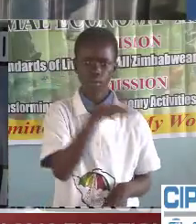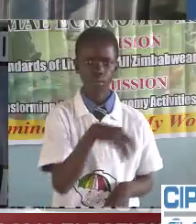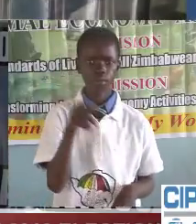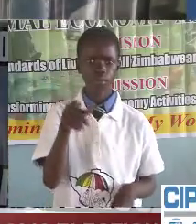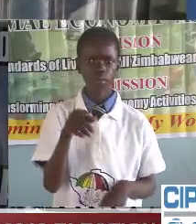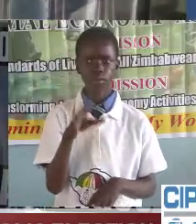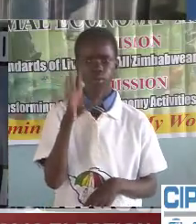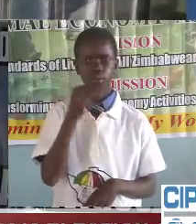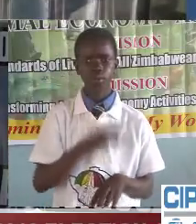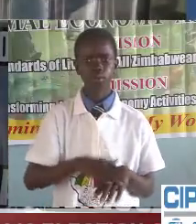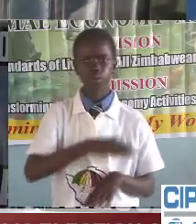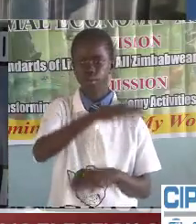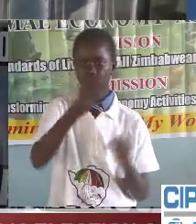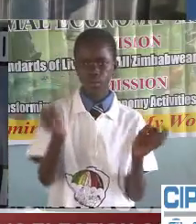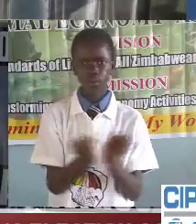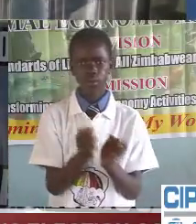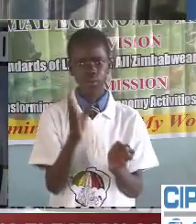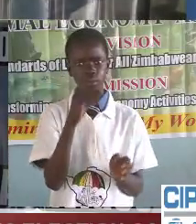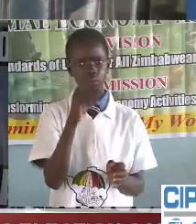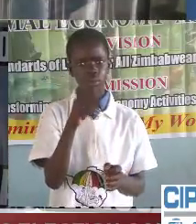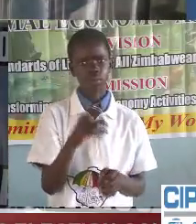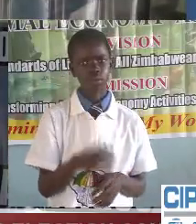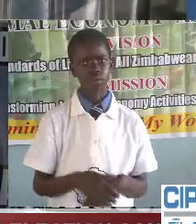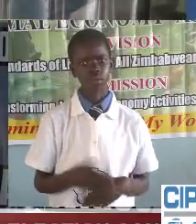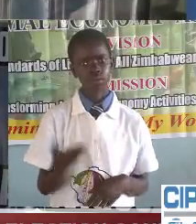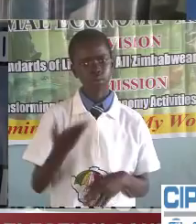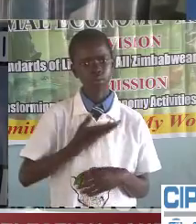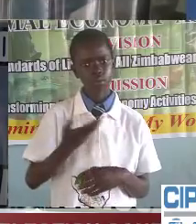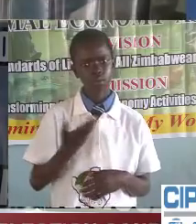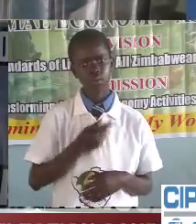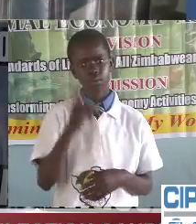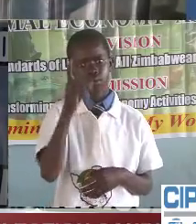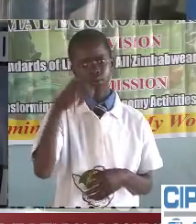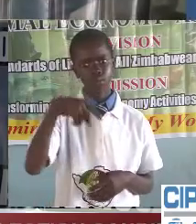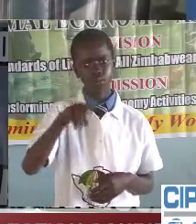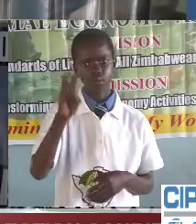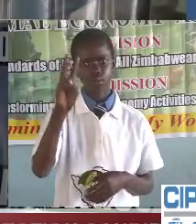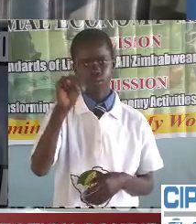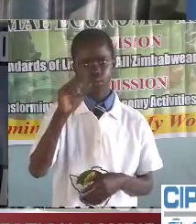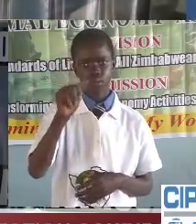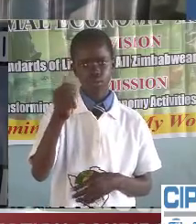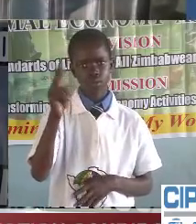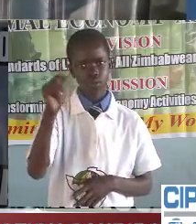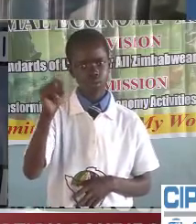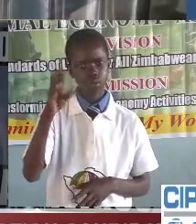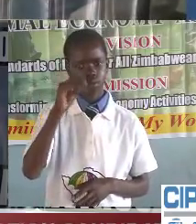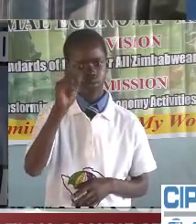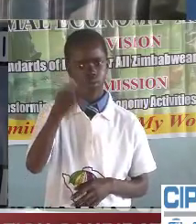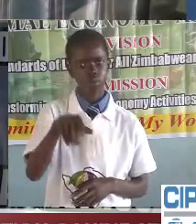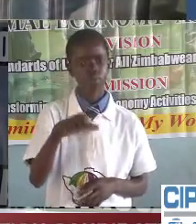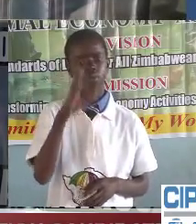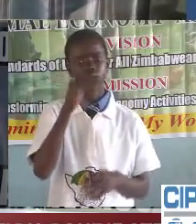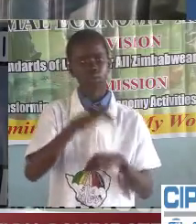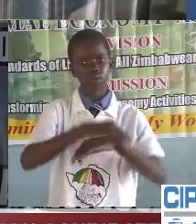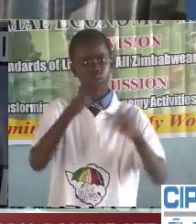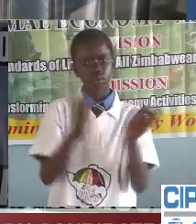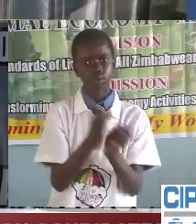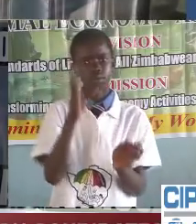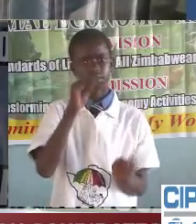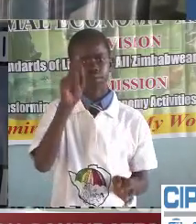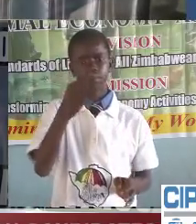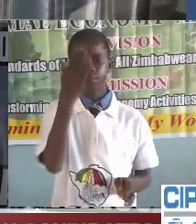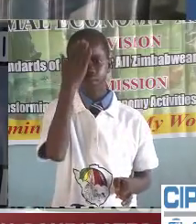Handidzi ndakanga ndiri mucivil service, ndiri mudhumeni, saka nyaya yemapolicy making ndinoinzwisisa. Ndezvipi